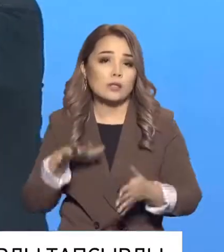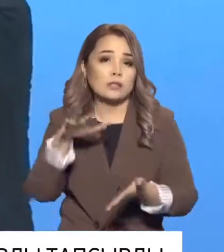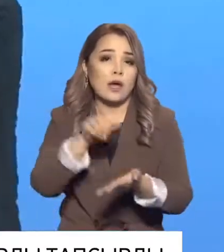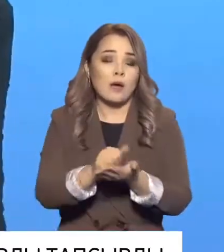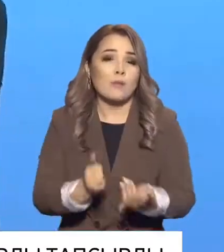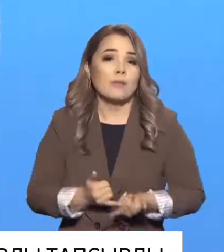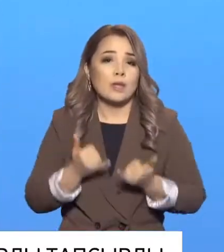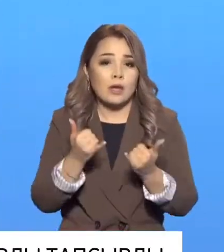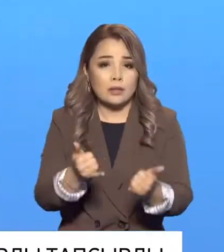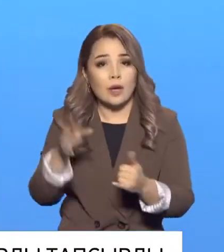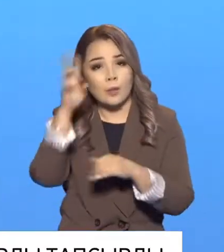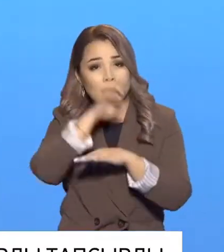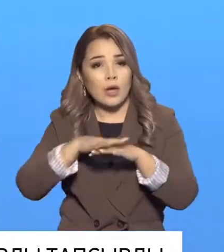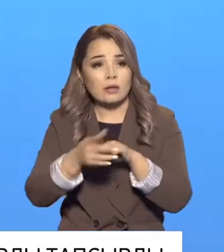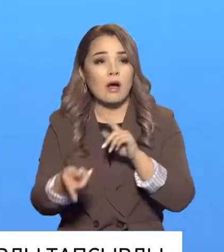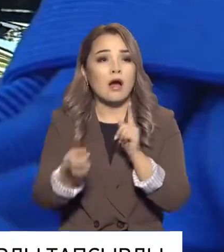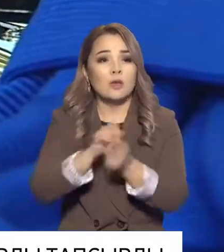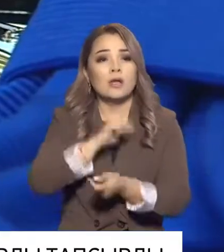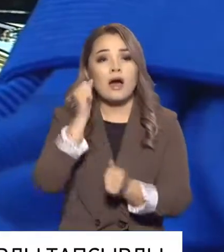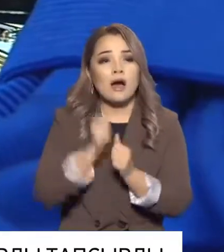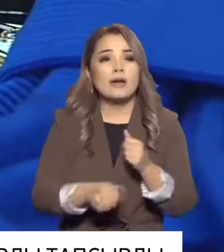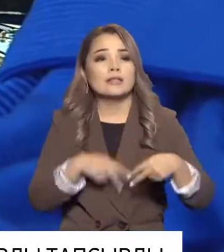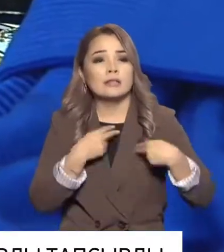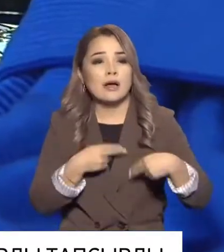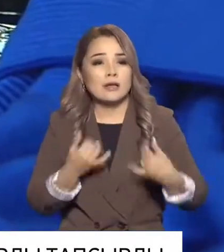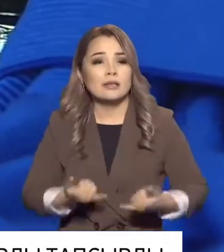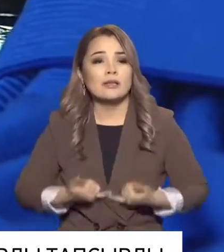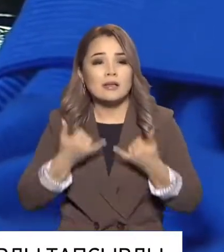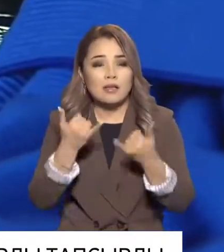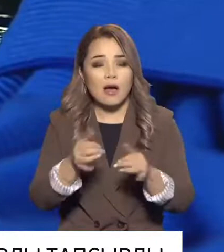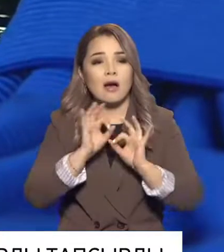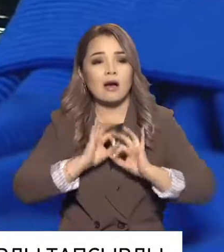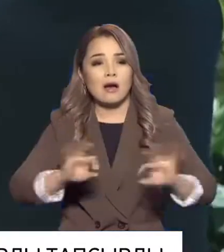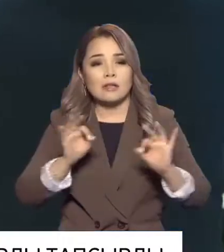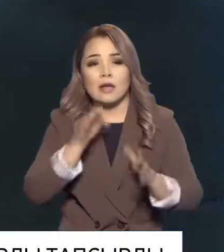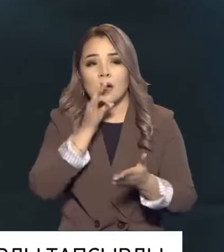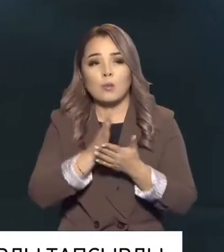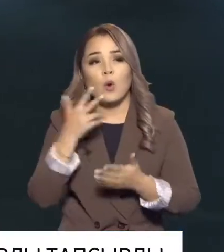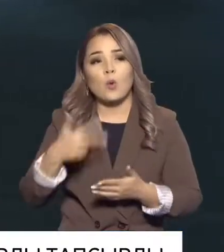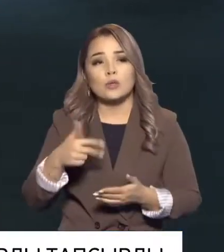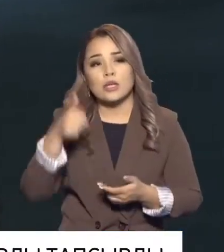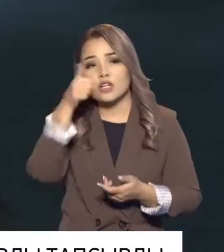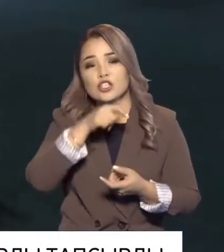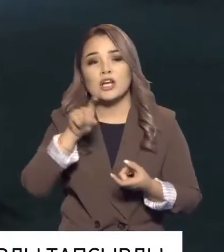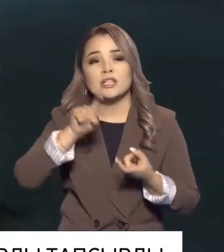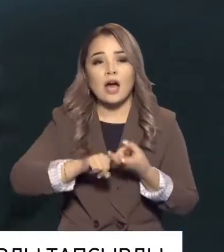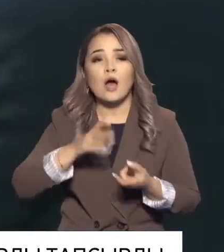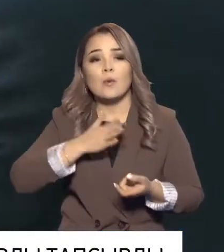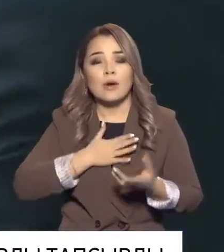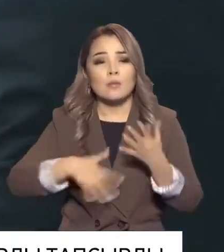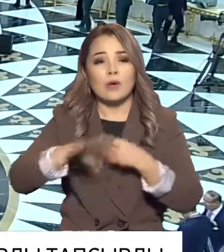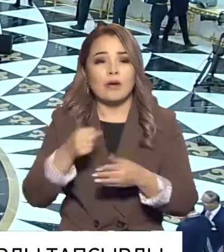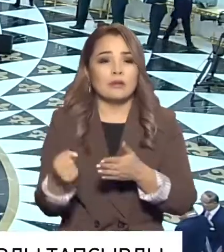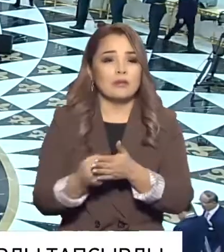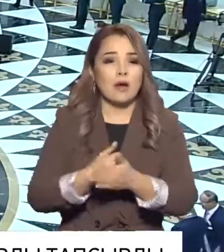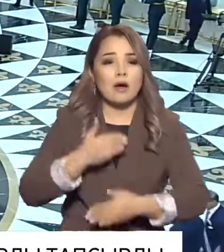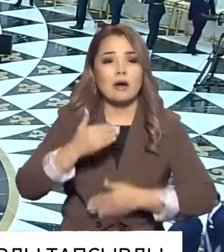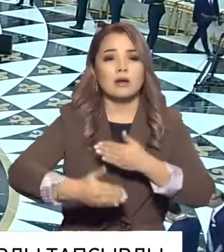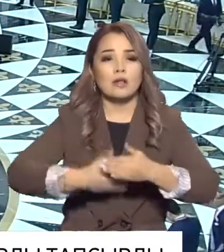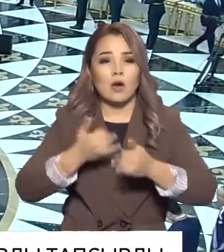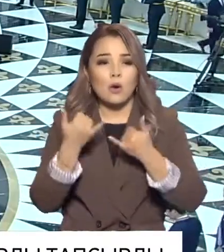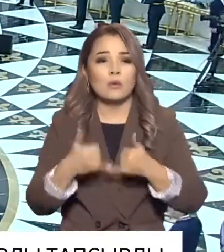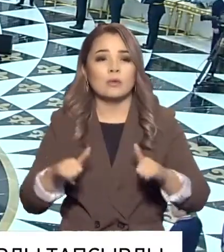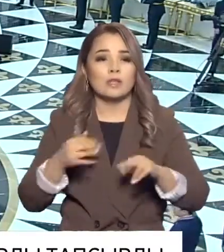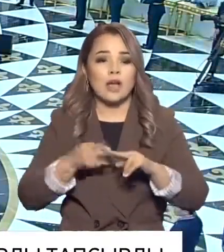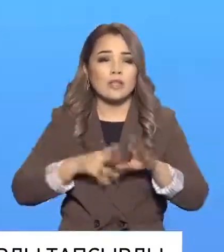мемлекетке айналуы үшін әрқайсының еңбегі ерен екенін атап өтті. 30 жылда біз Қазақстанның ілгері басуы мен өркендеуі үшін